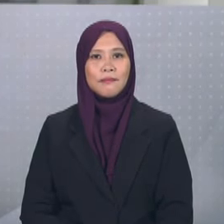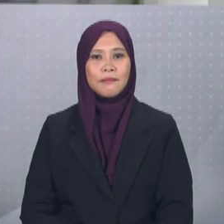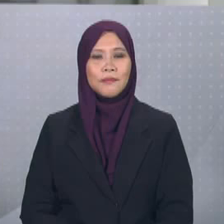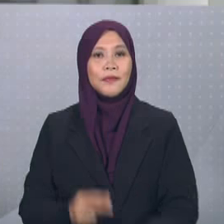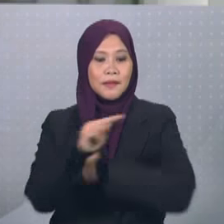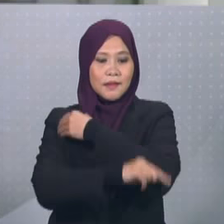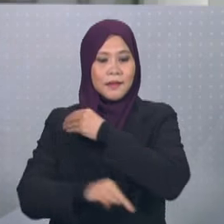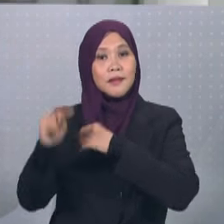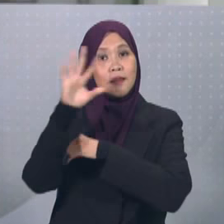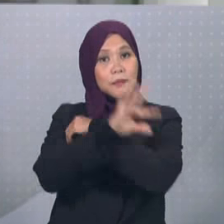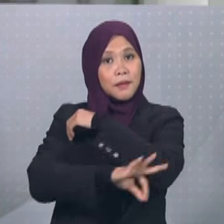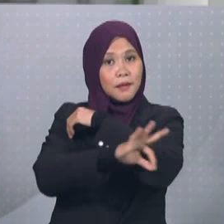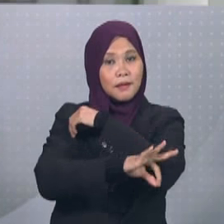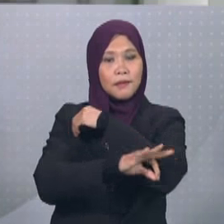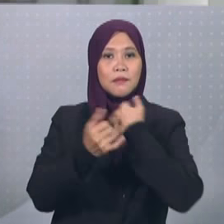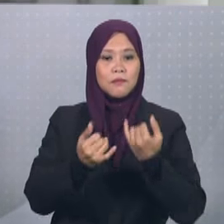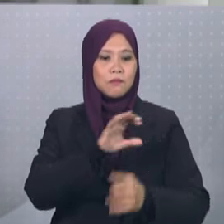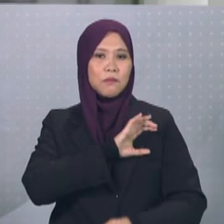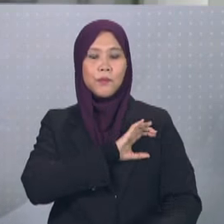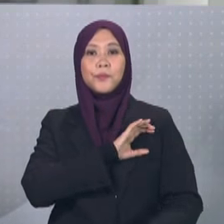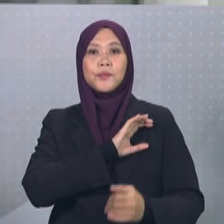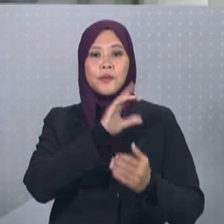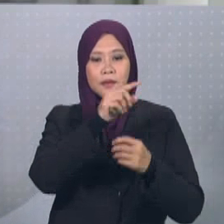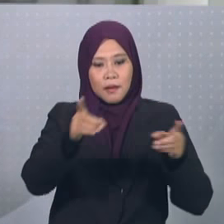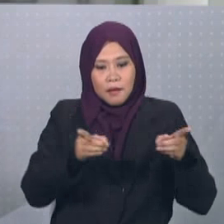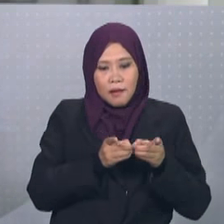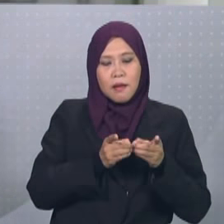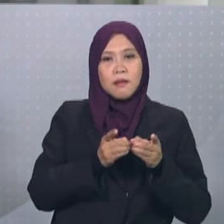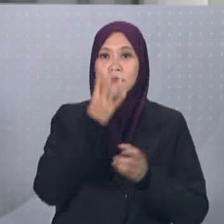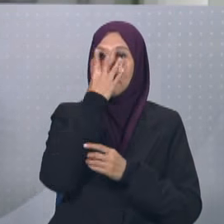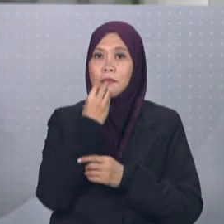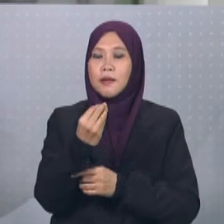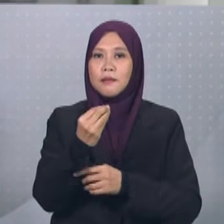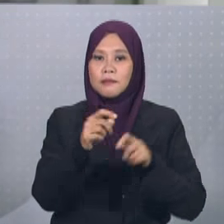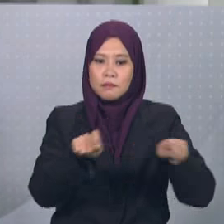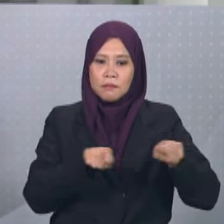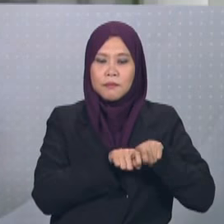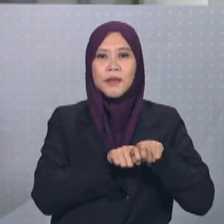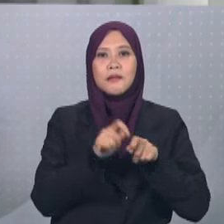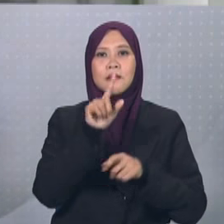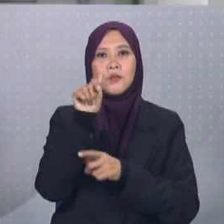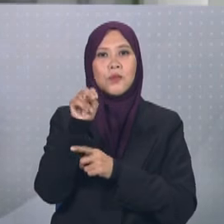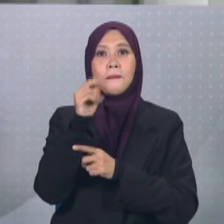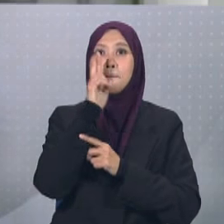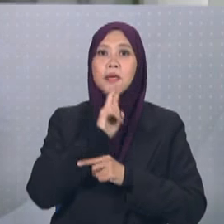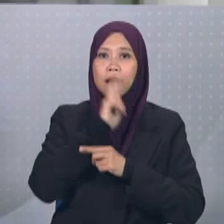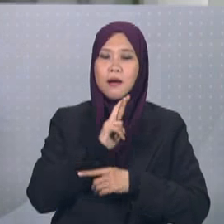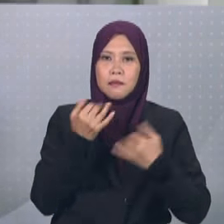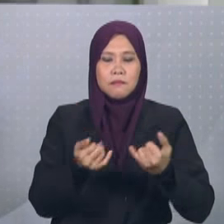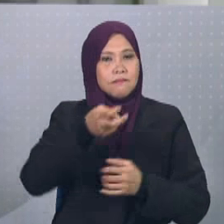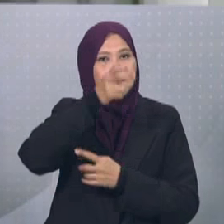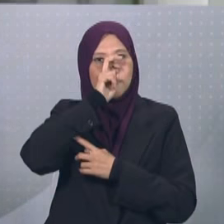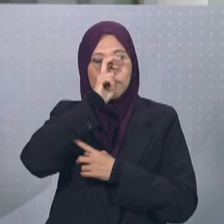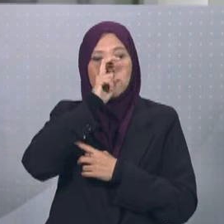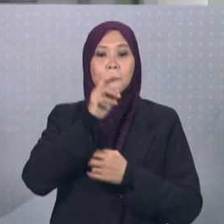Di Negeri Sembilan, kawalan pihak berkuasa di daerah Seremban dan Rembau yang turut dikategorikan zon merah COVID-19 terus diperketat.